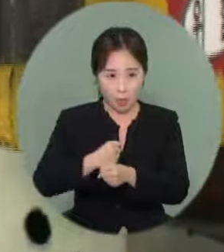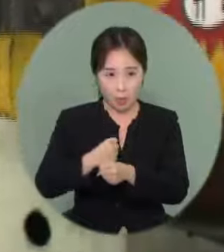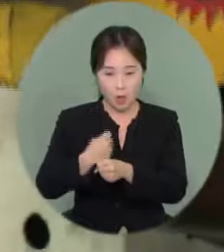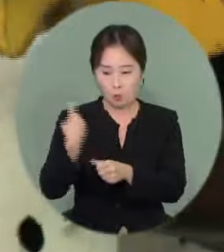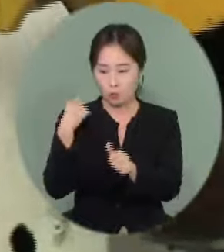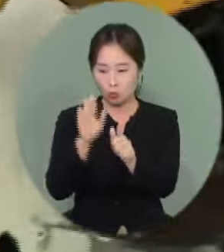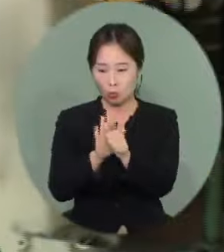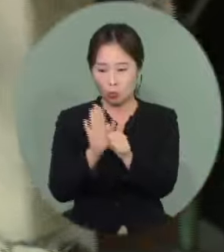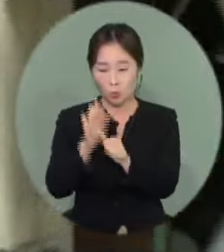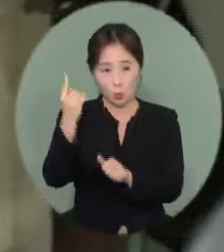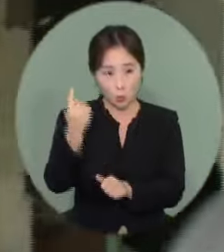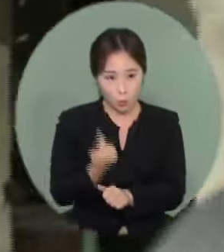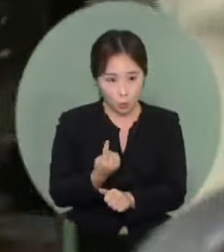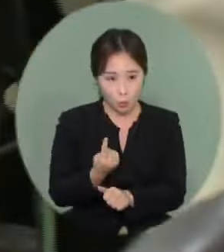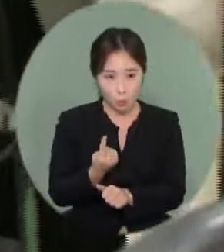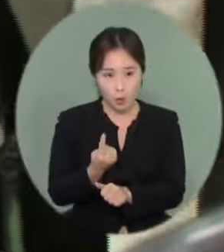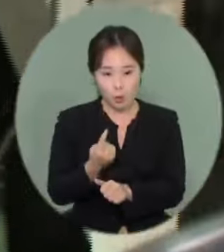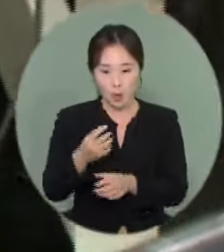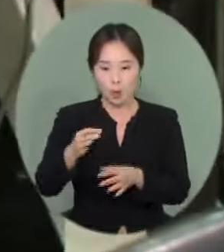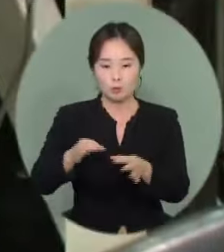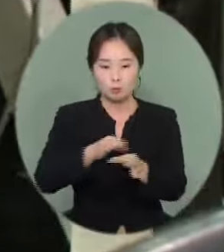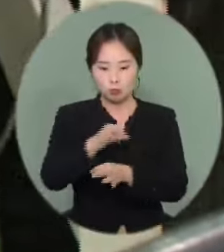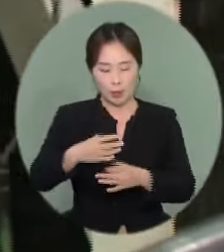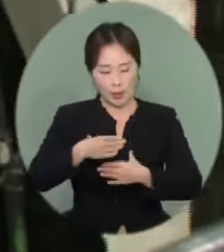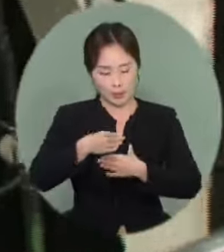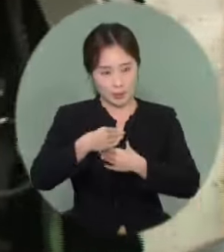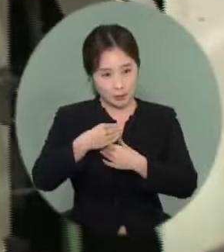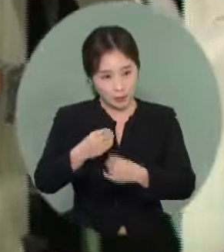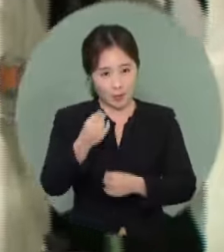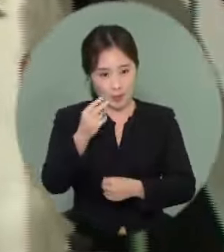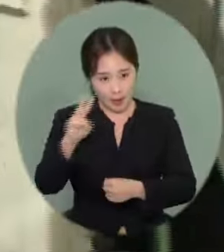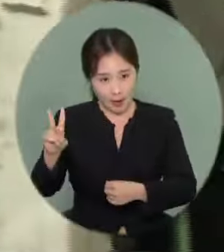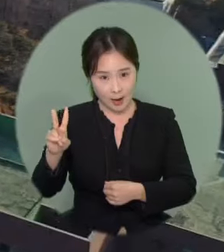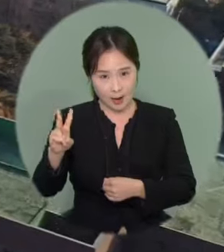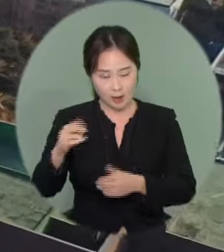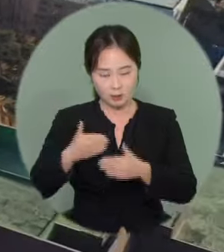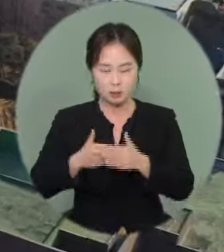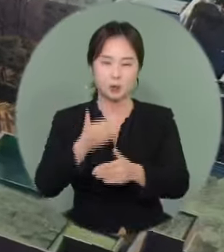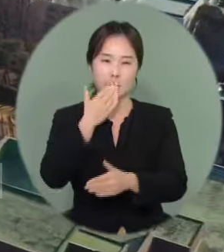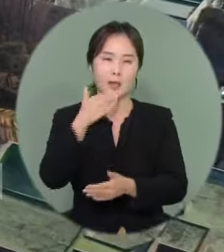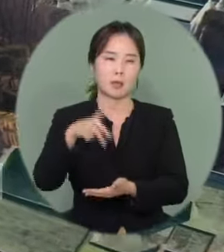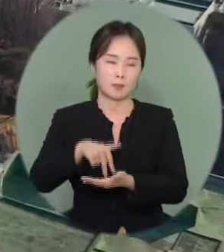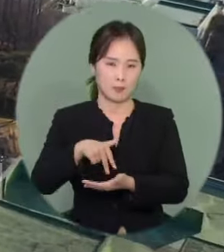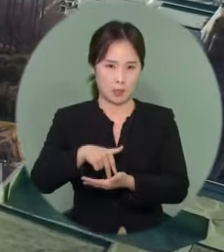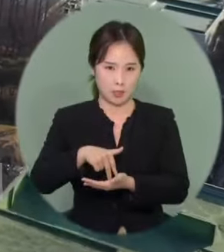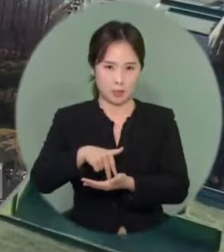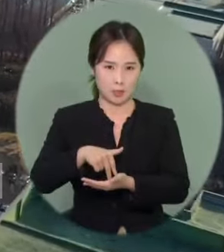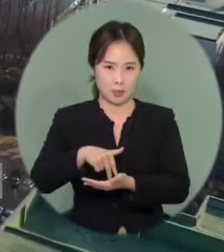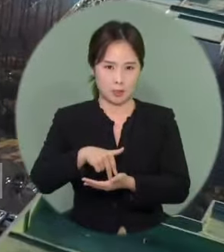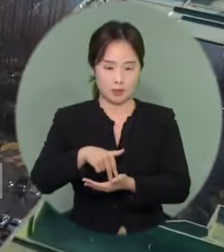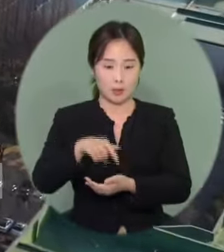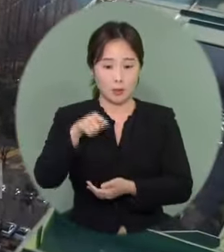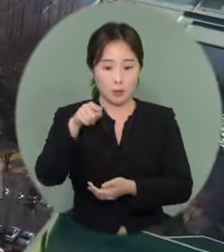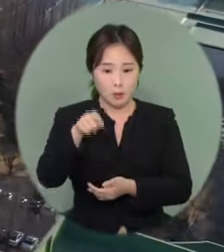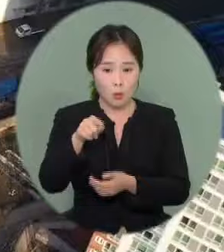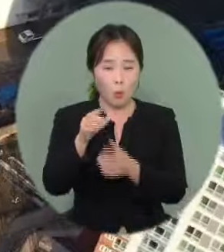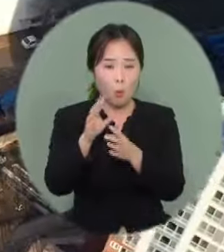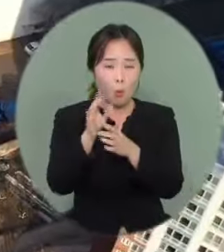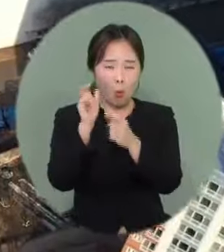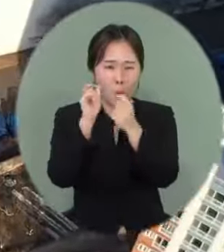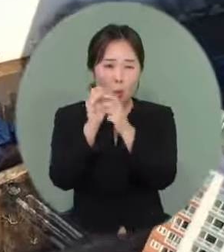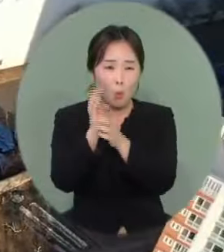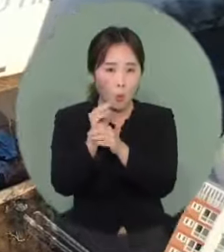나타나고 공장 이전 자금이 어느 정도 조달돼야 비로소 행정 절차가 시작될 수 있다는 얘기인데 그 시기가